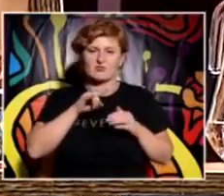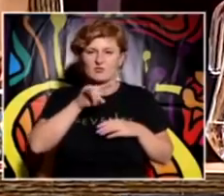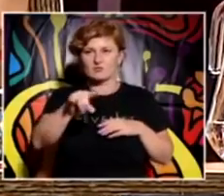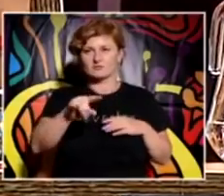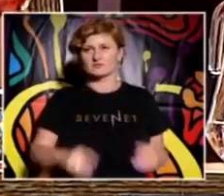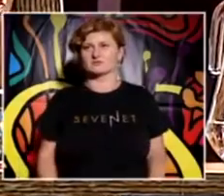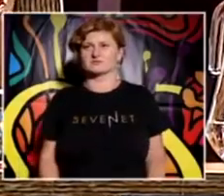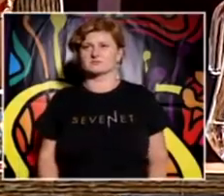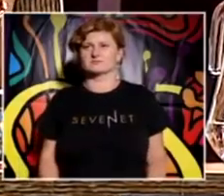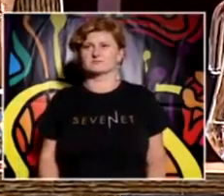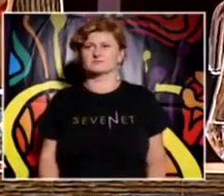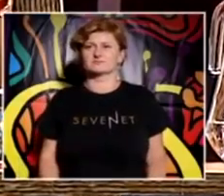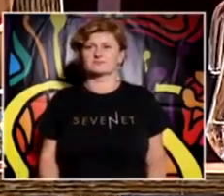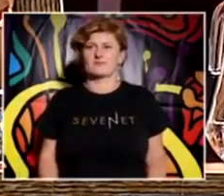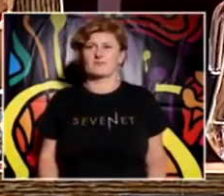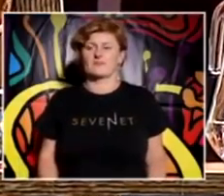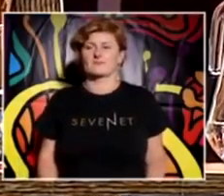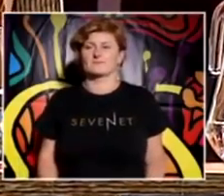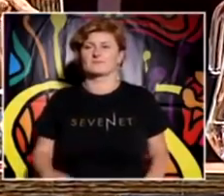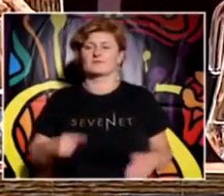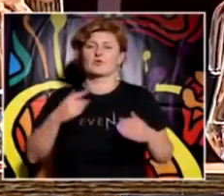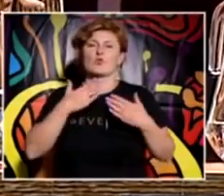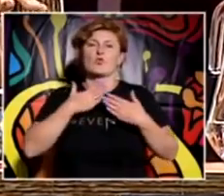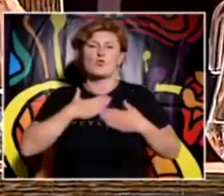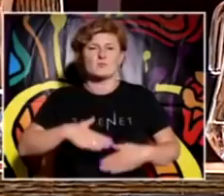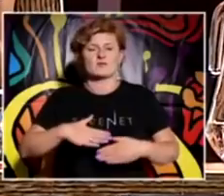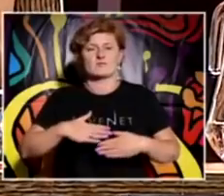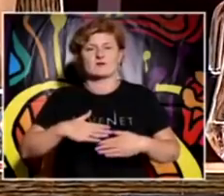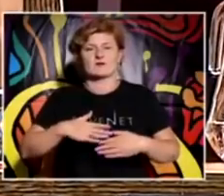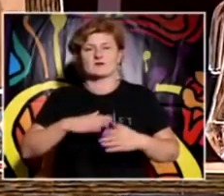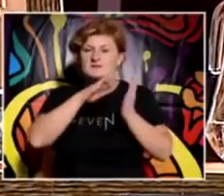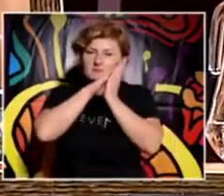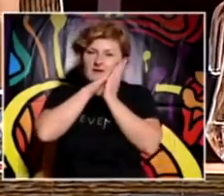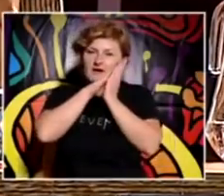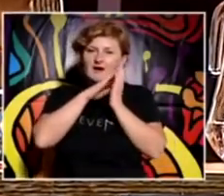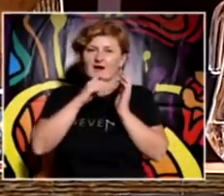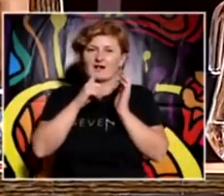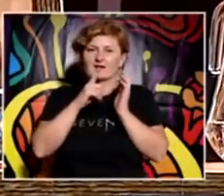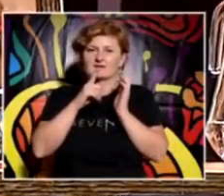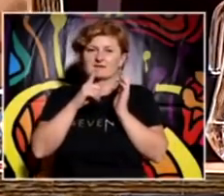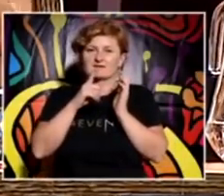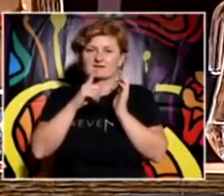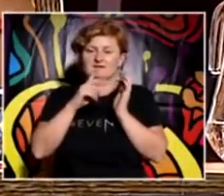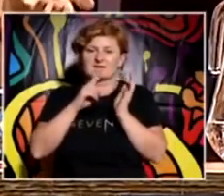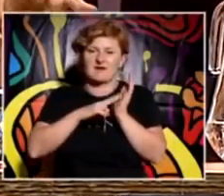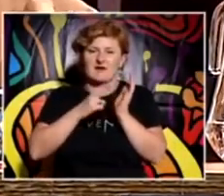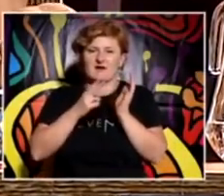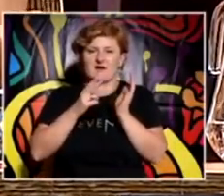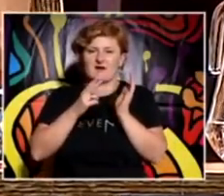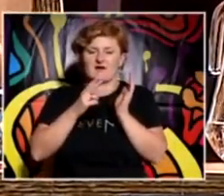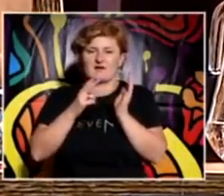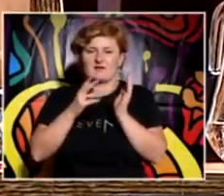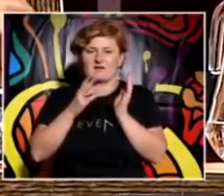mając... często lubimy spać na dziko w tym momencie. Dużo jest tak naprawdę, bardzo dużo rzeczy jest bezpłatnych. Za